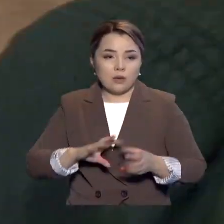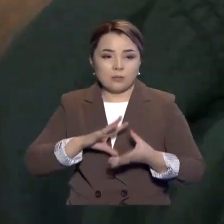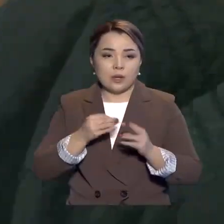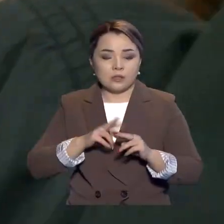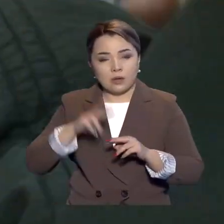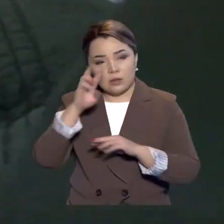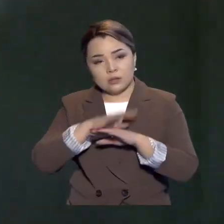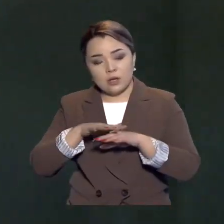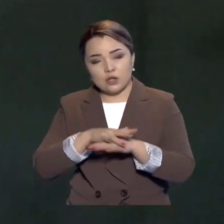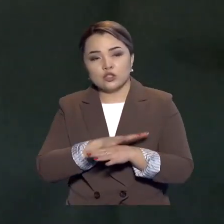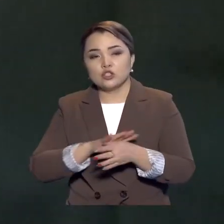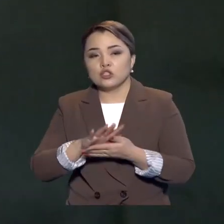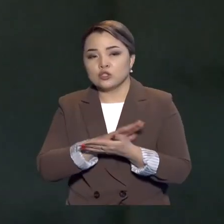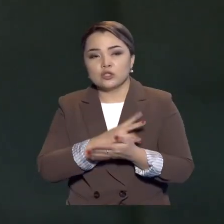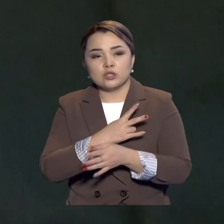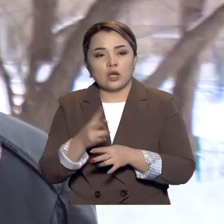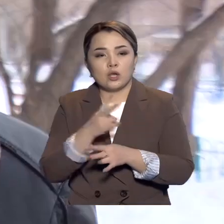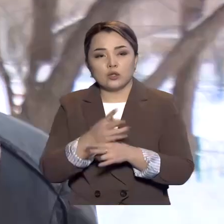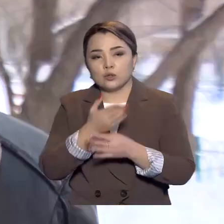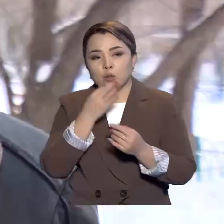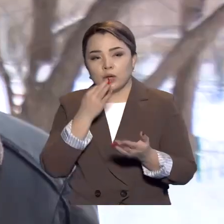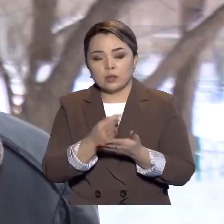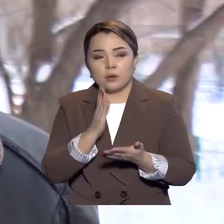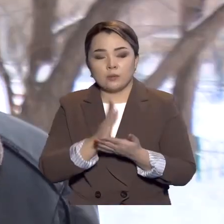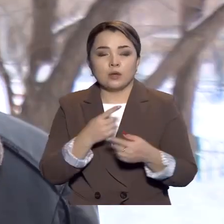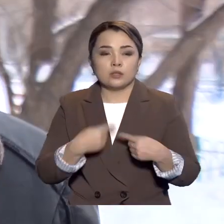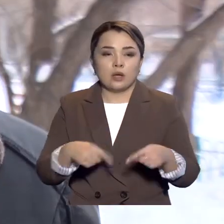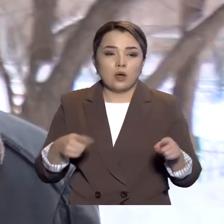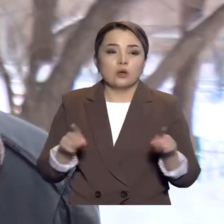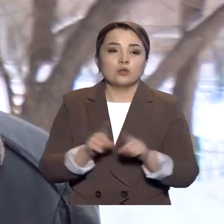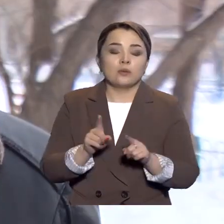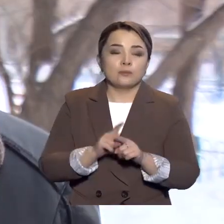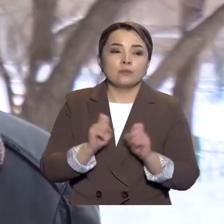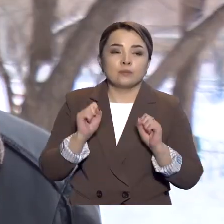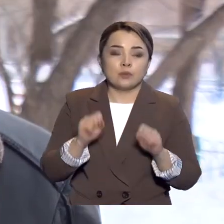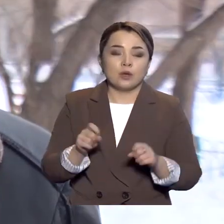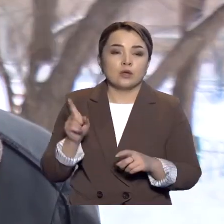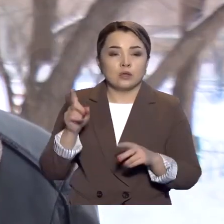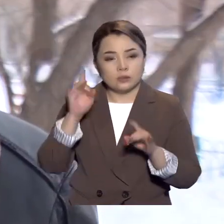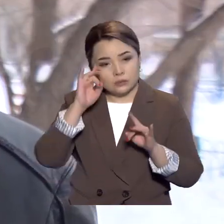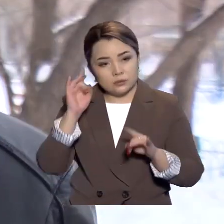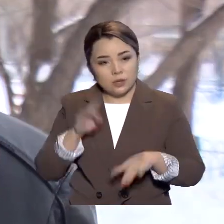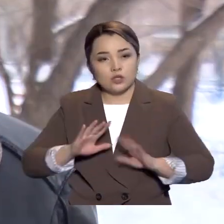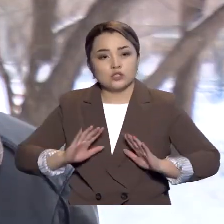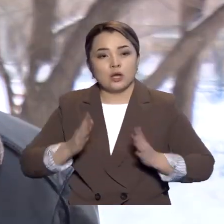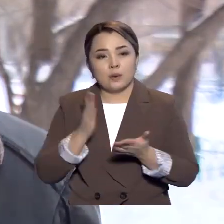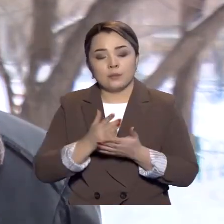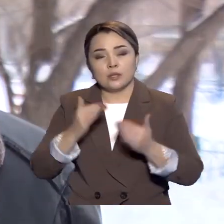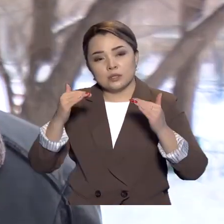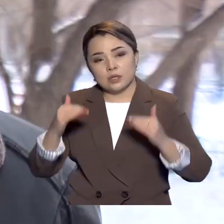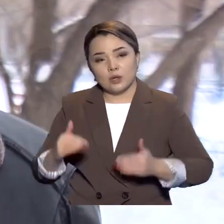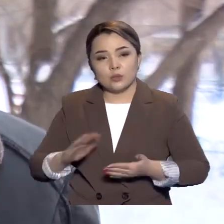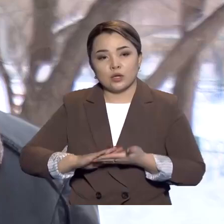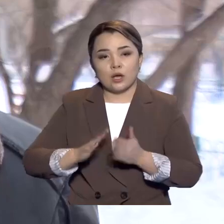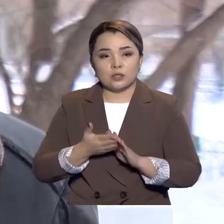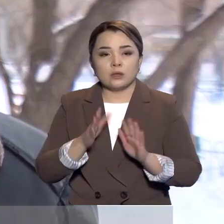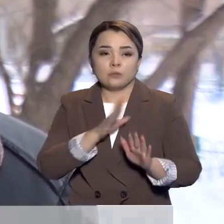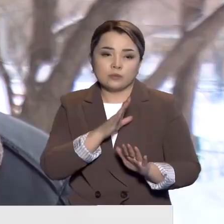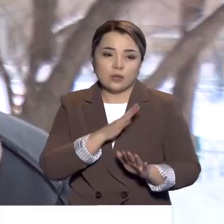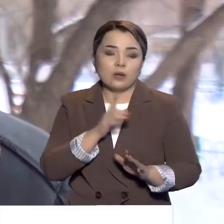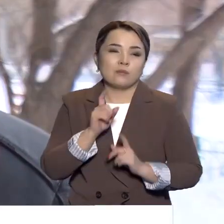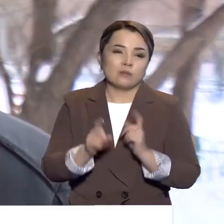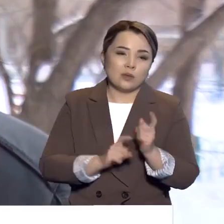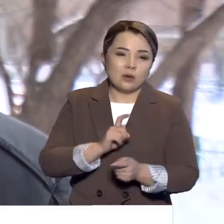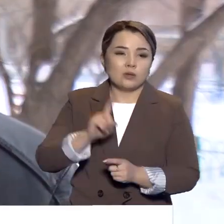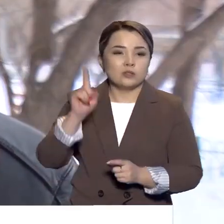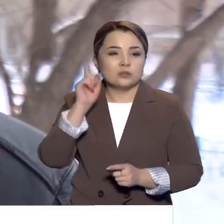үшін еш зияны жоқ екенін алға тартты. Кейбір ұлттарда оның бір күтпеген жағдайда түсіп кететін жағдайлар болады. Бір